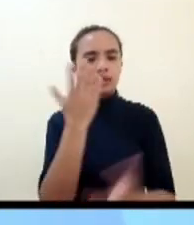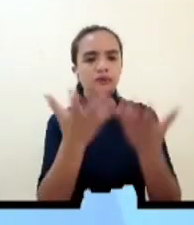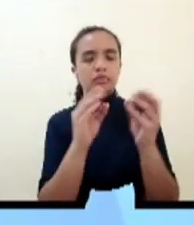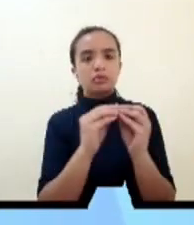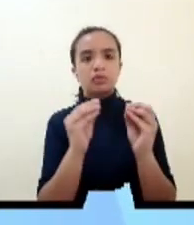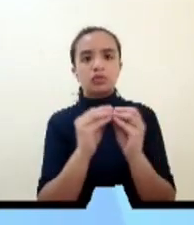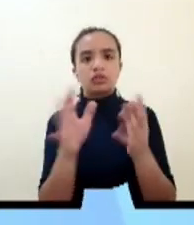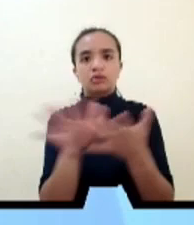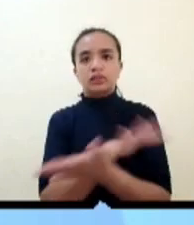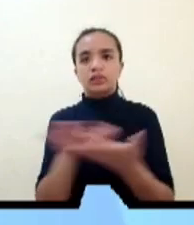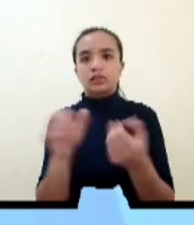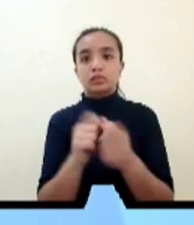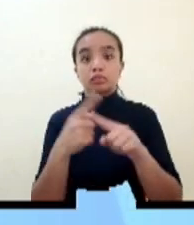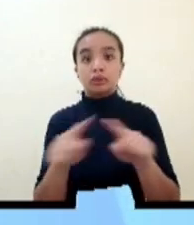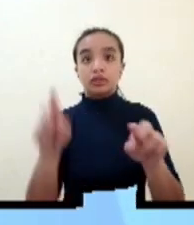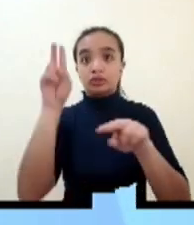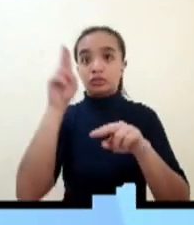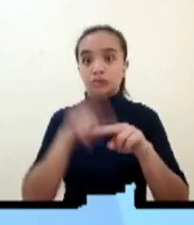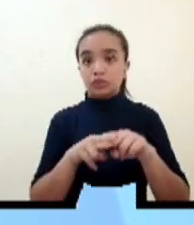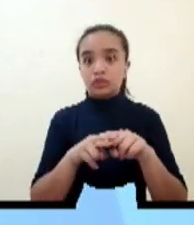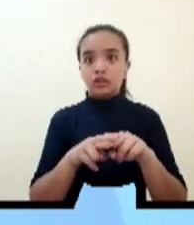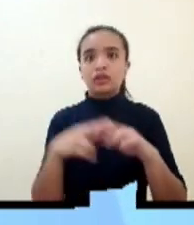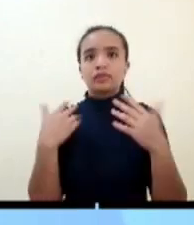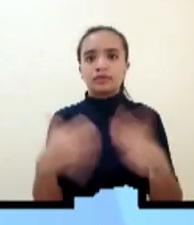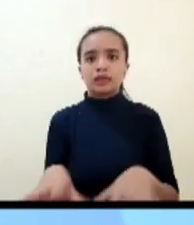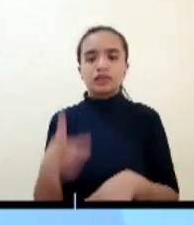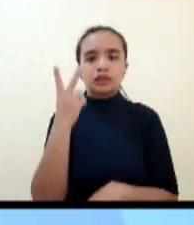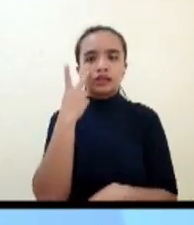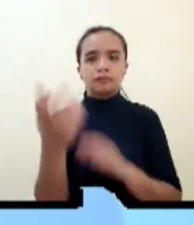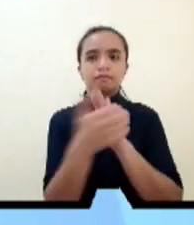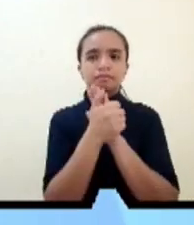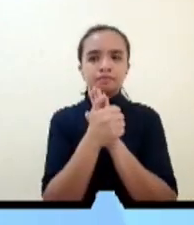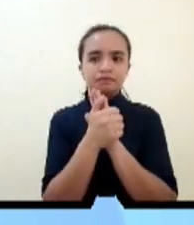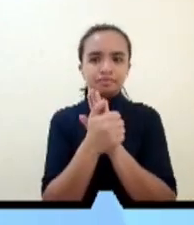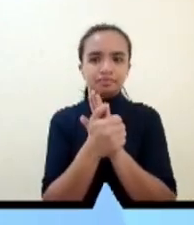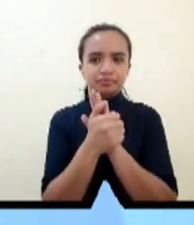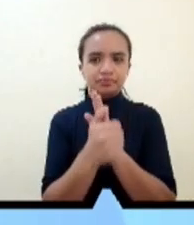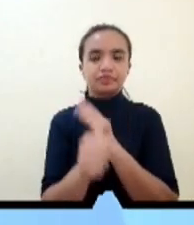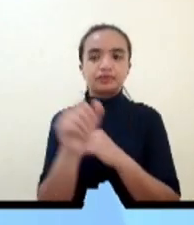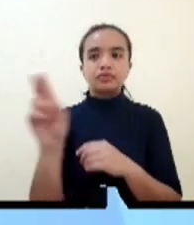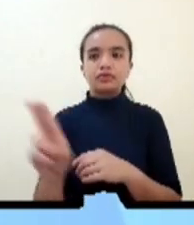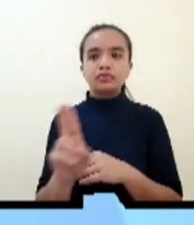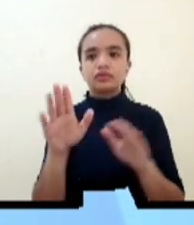nung umupo siya, nakitaan namin ng huse at galing, no, sa pag-happy. Kaya